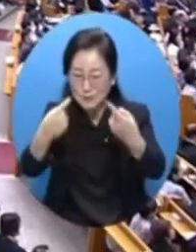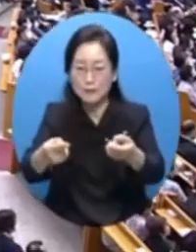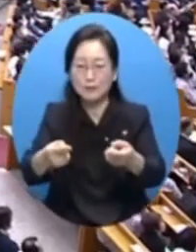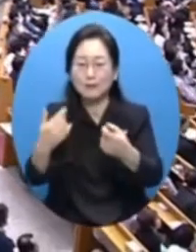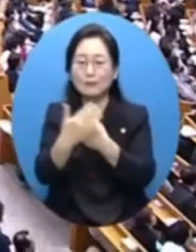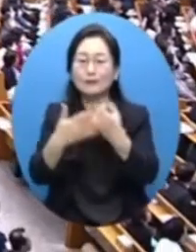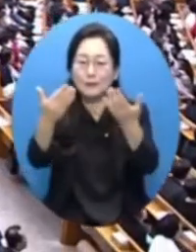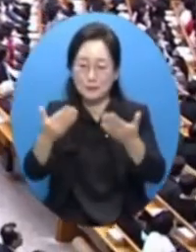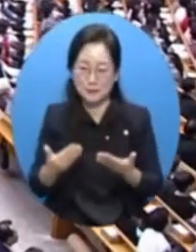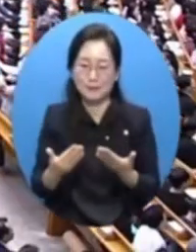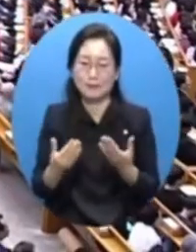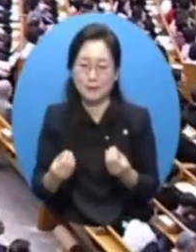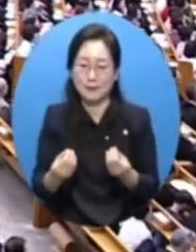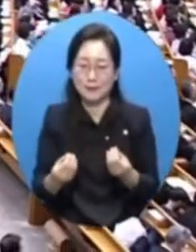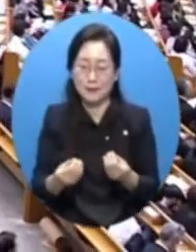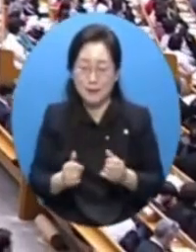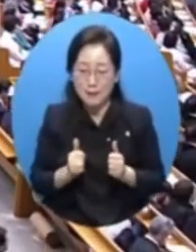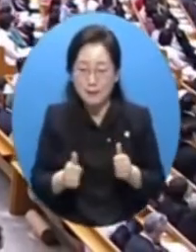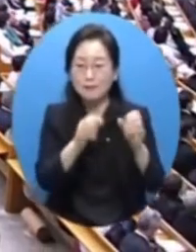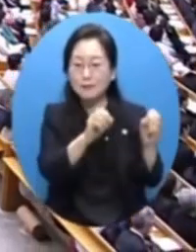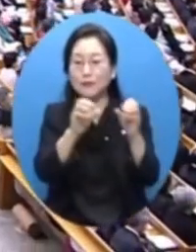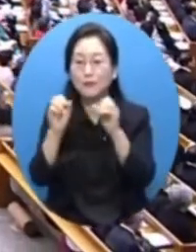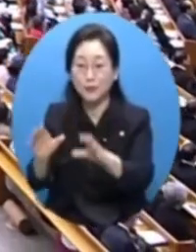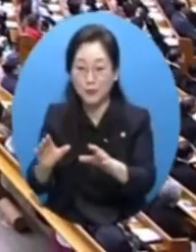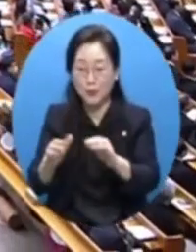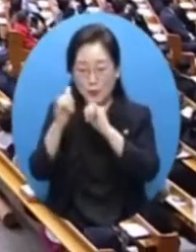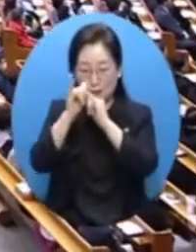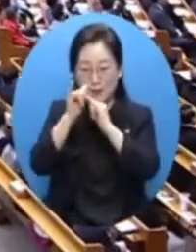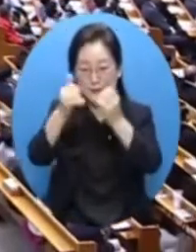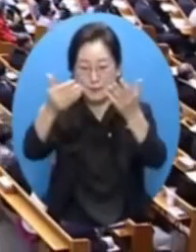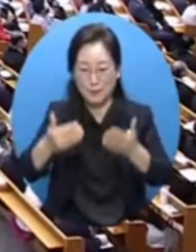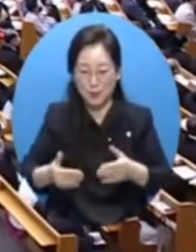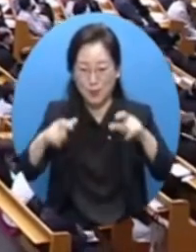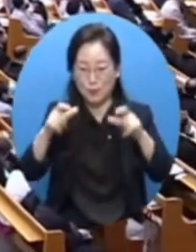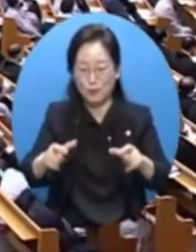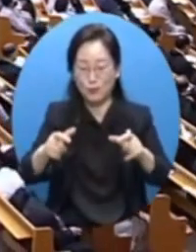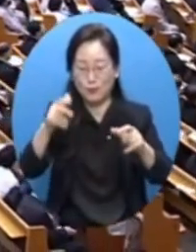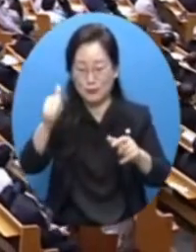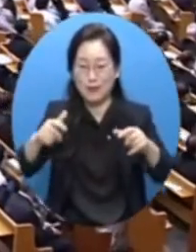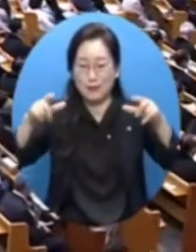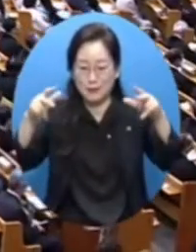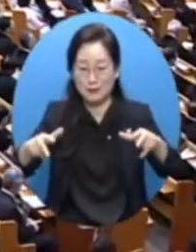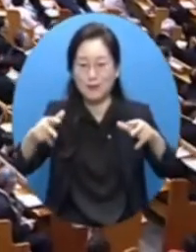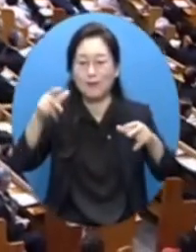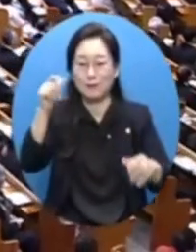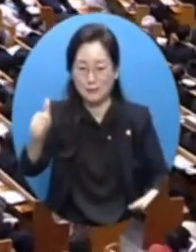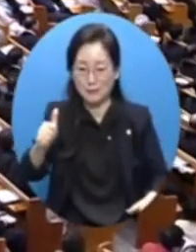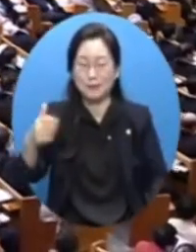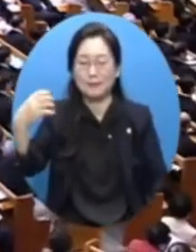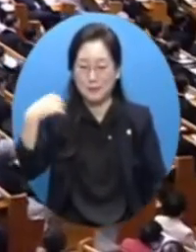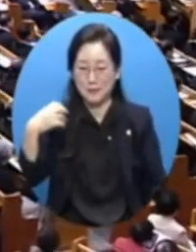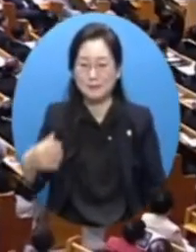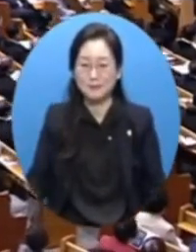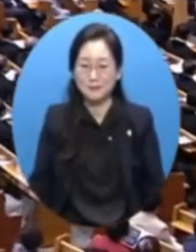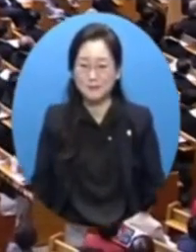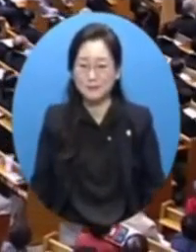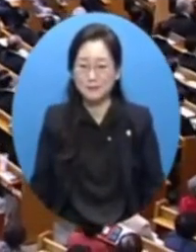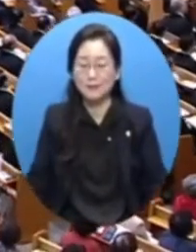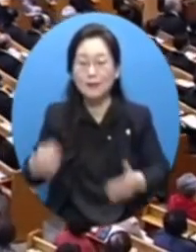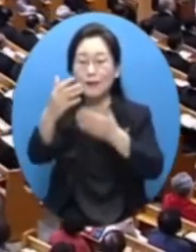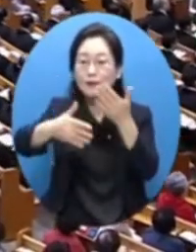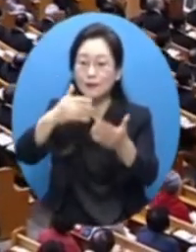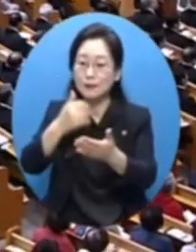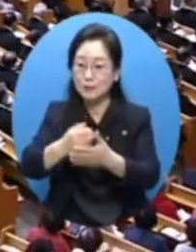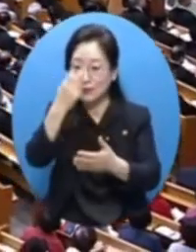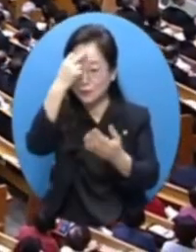되니까 열심히 전도도 하고 그래서 전도상도 받고 구역장 지역장이 됐습니다. 하나님께서